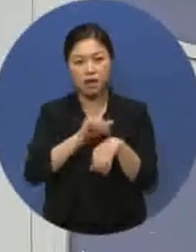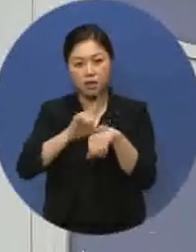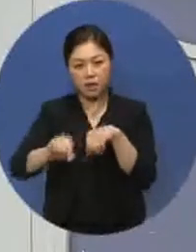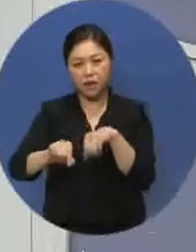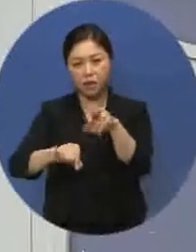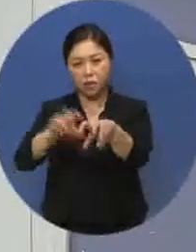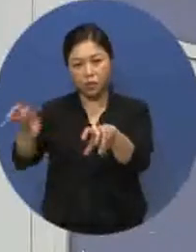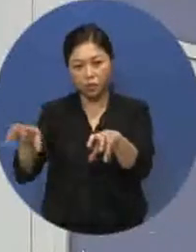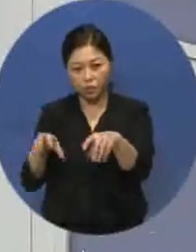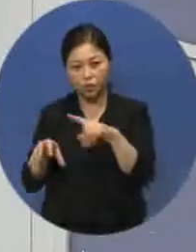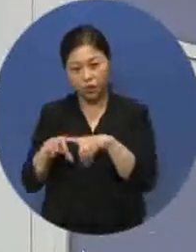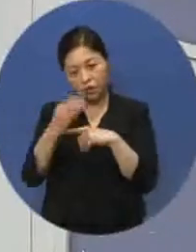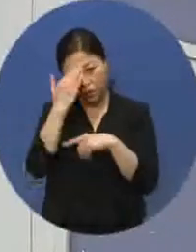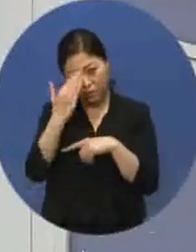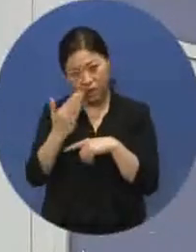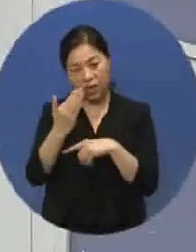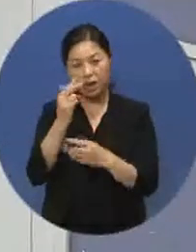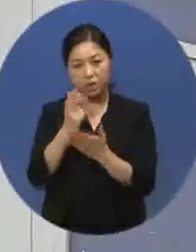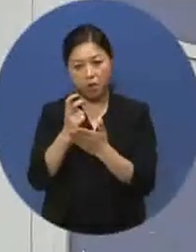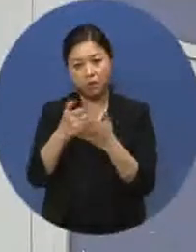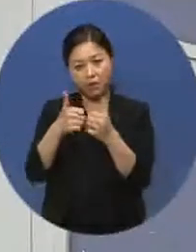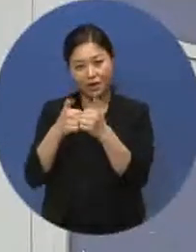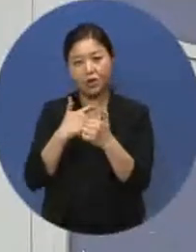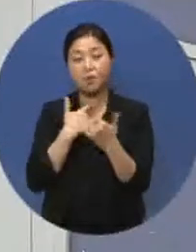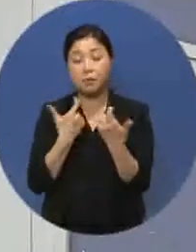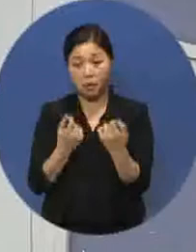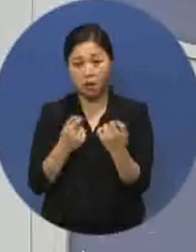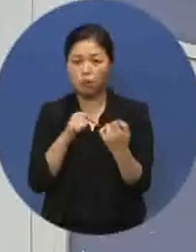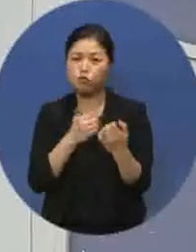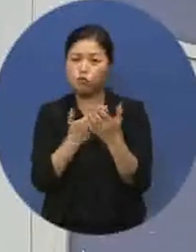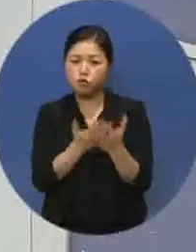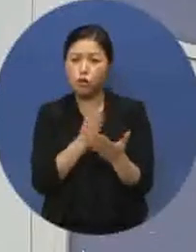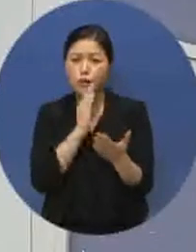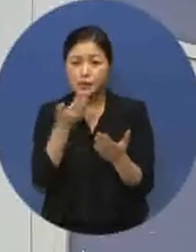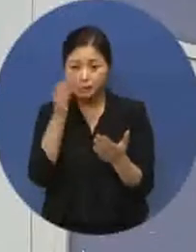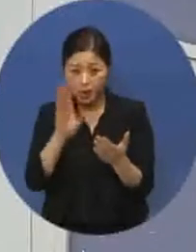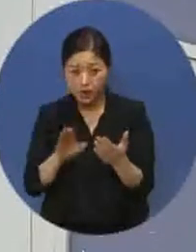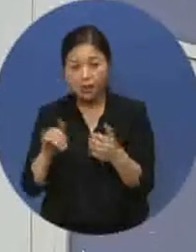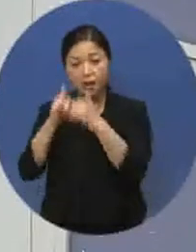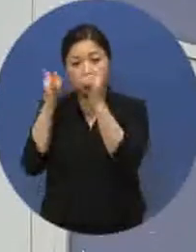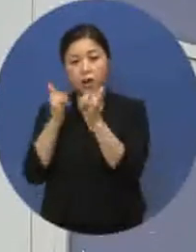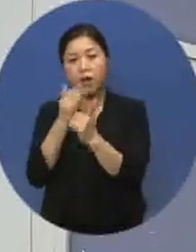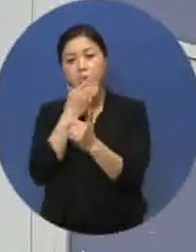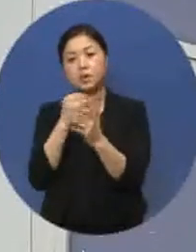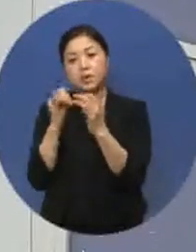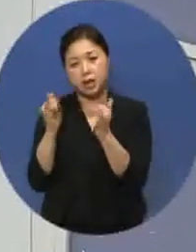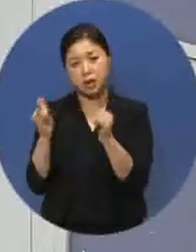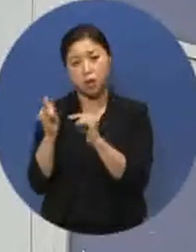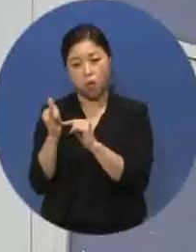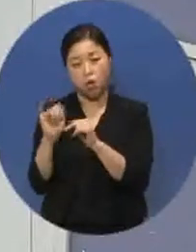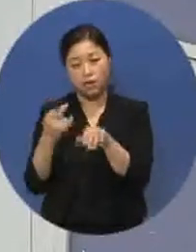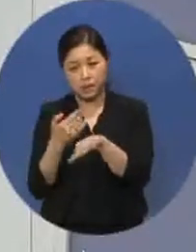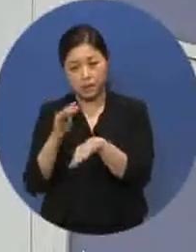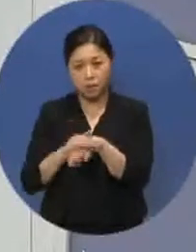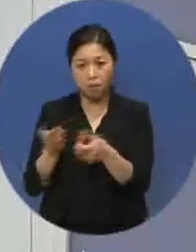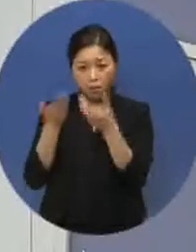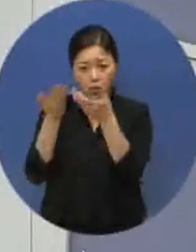지방자치단체 같은 데 무료 법률 상담을 했는데 그런 것도 중요하지만 사회복지사로서의 어떤 직접적인